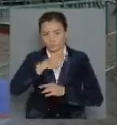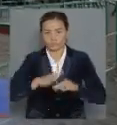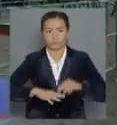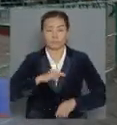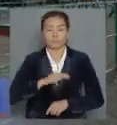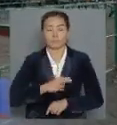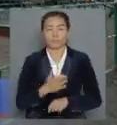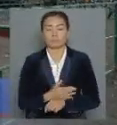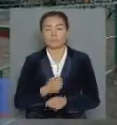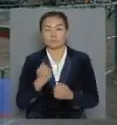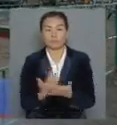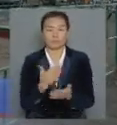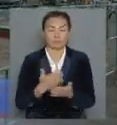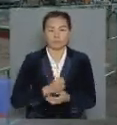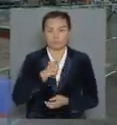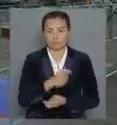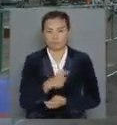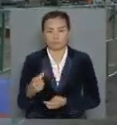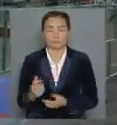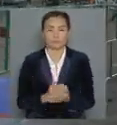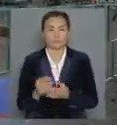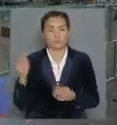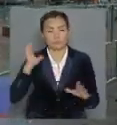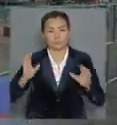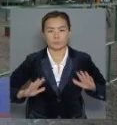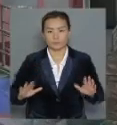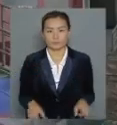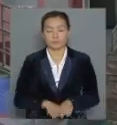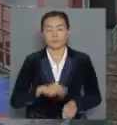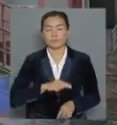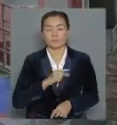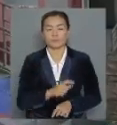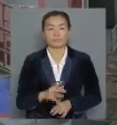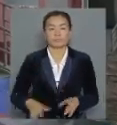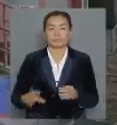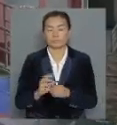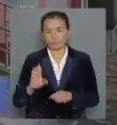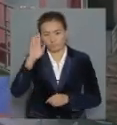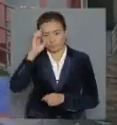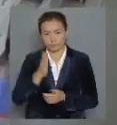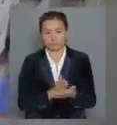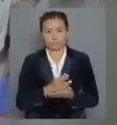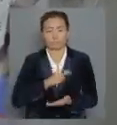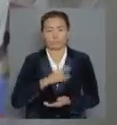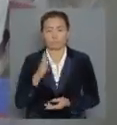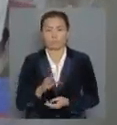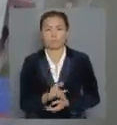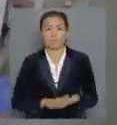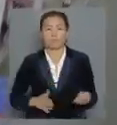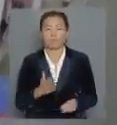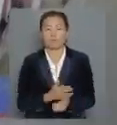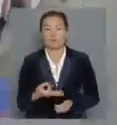салаларында, бұқаралық ақпарат құралдарында, жоғары оқу орындарында еңбек ететін адамдар, мемлекеттік қызметкерлер. Сонымен